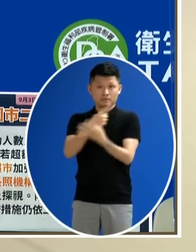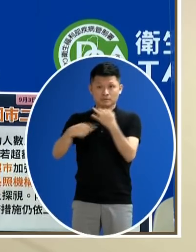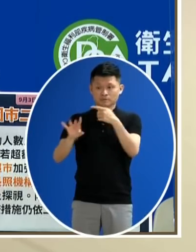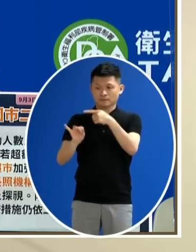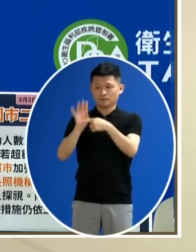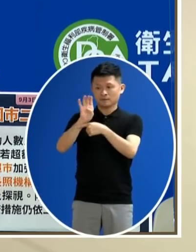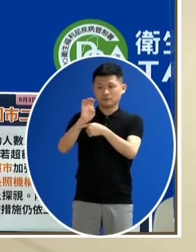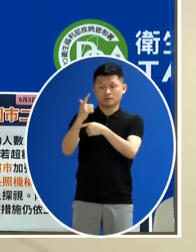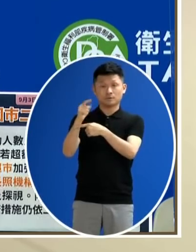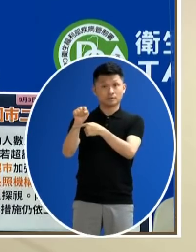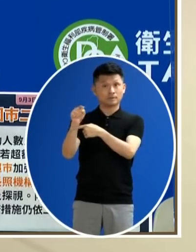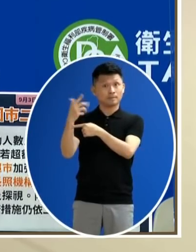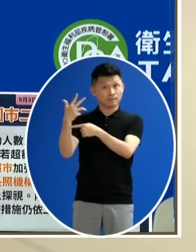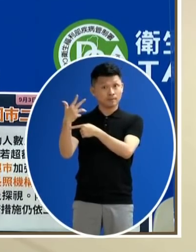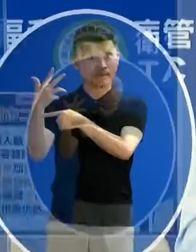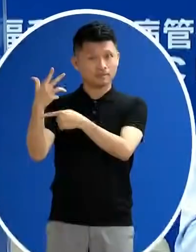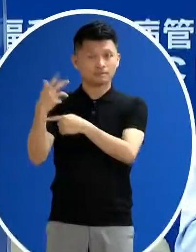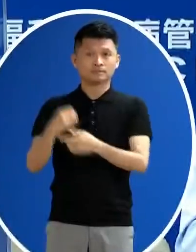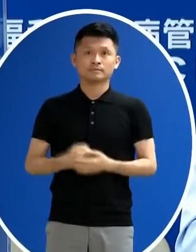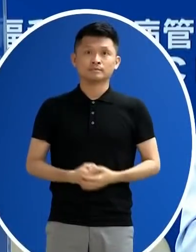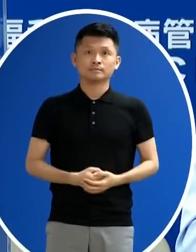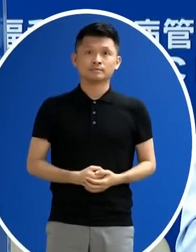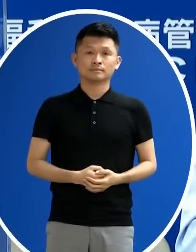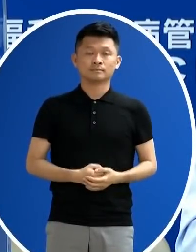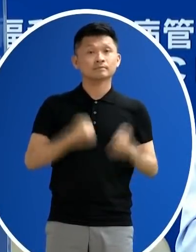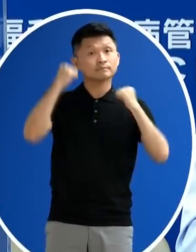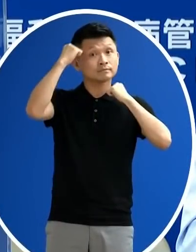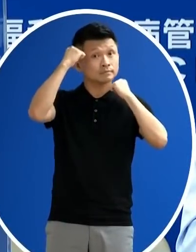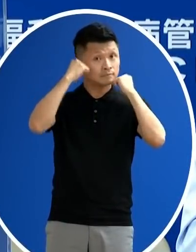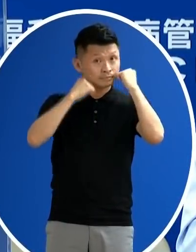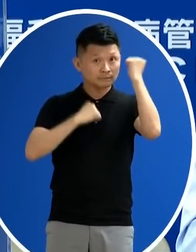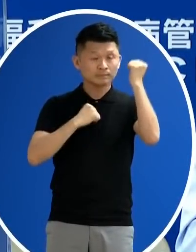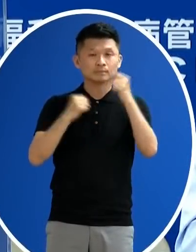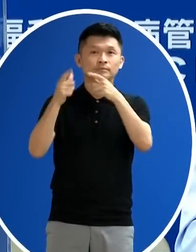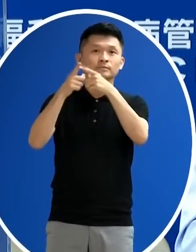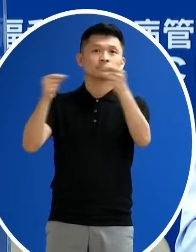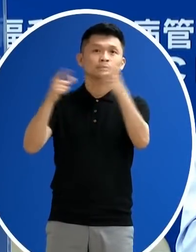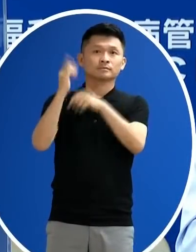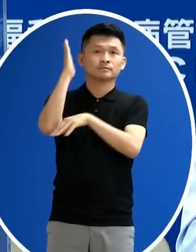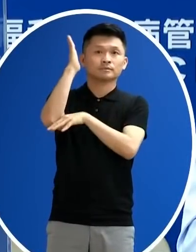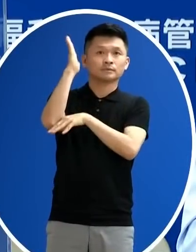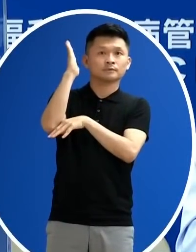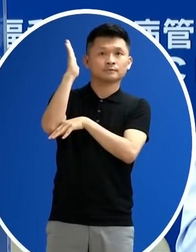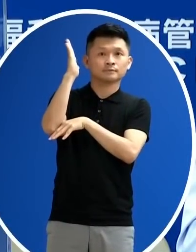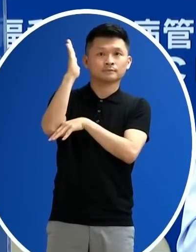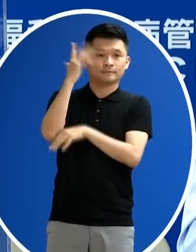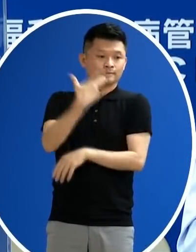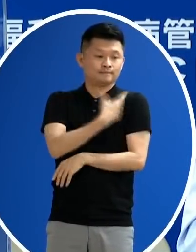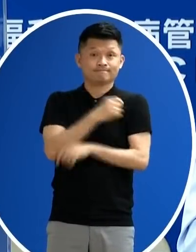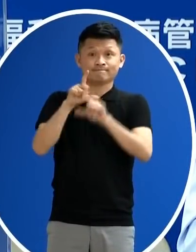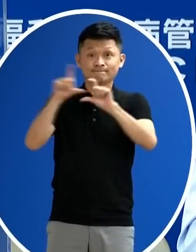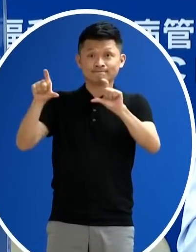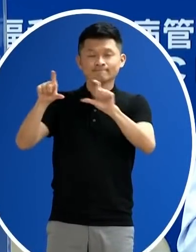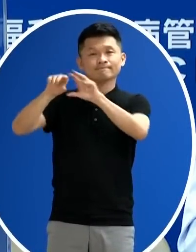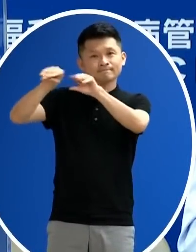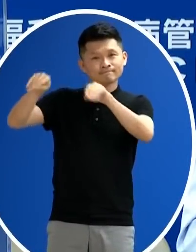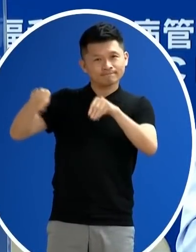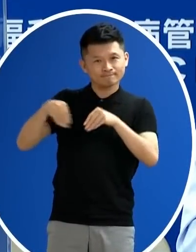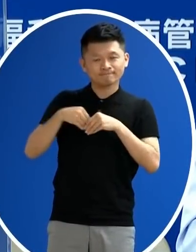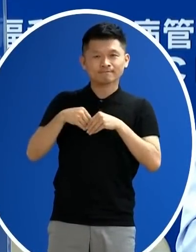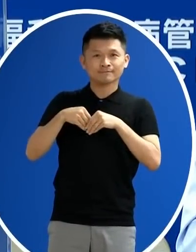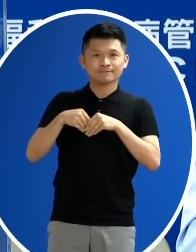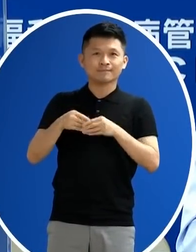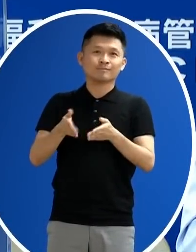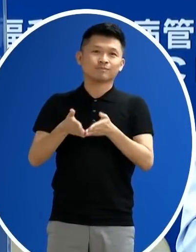是46.880%。好，那早上那个日本又做相关这个疫苗捐赠的一个宣